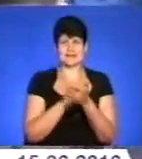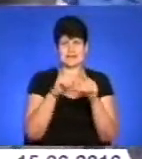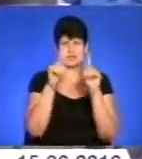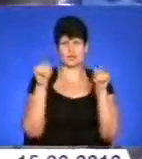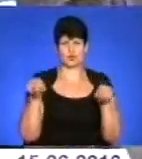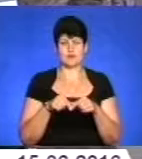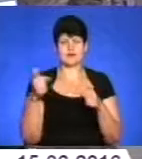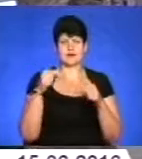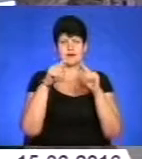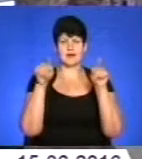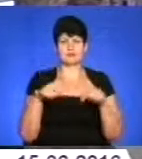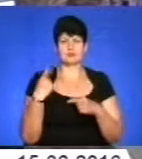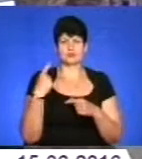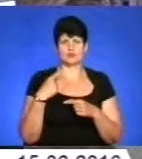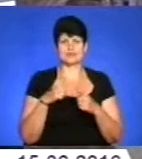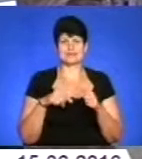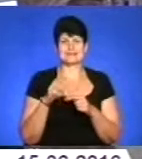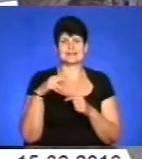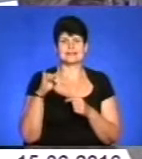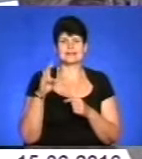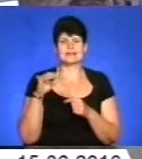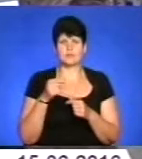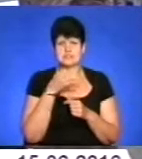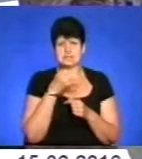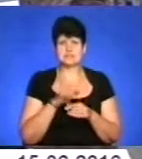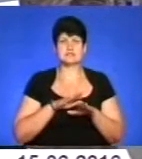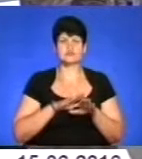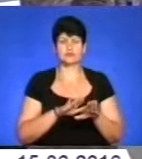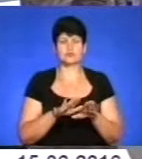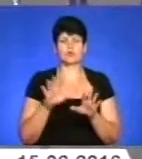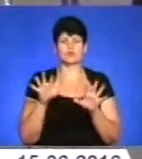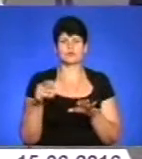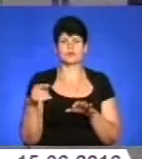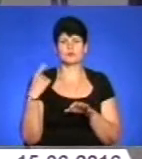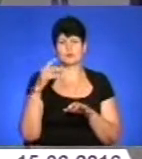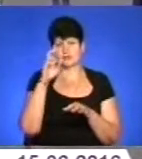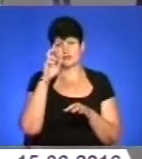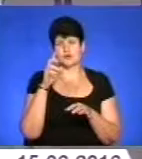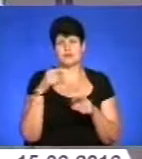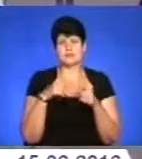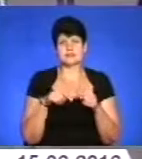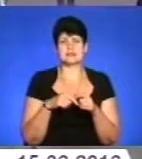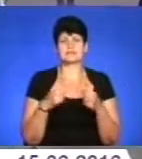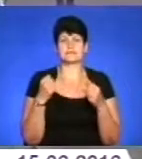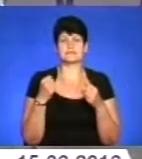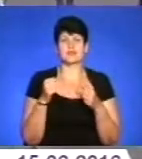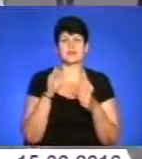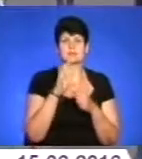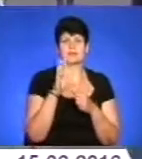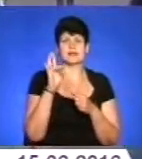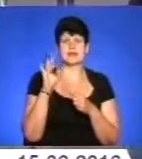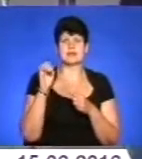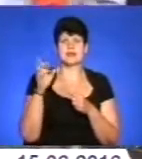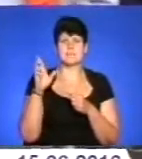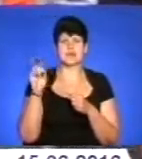грамотами обласної організації «Динамо». Як розповів заступник голови Тернопільської обласної організації фізкультурно-спортивного товариства «Динамо» Володимир Небесний,